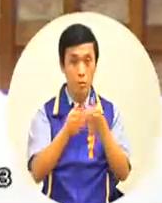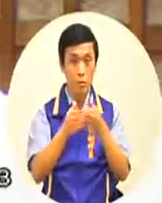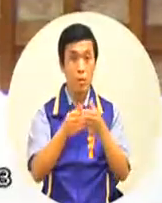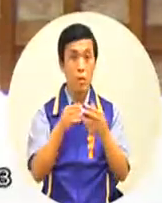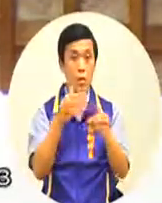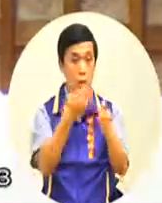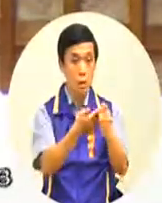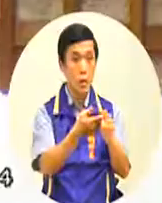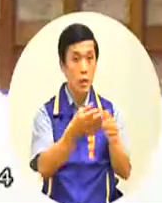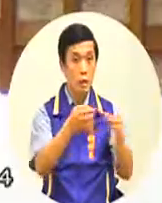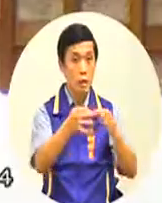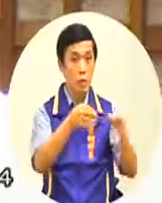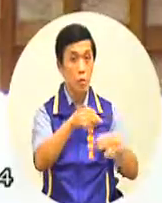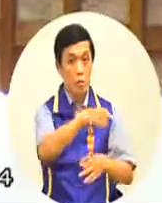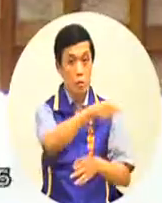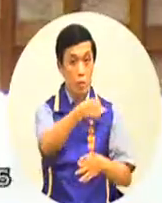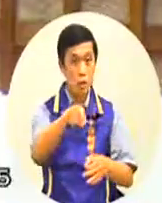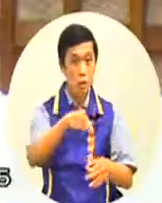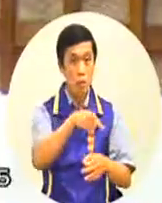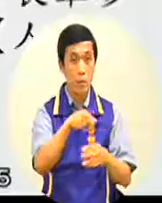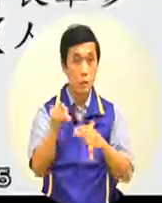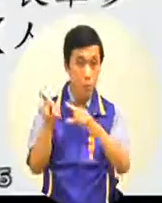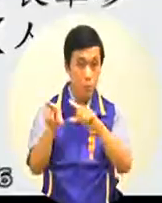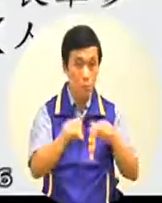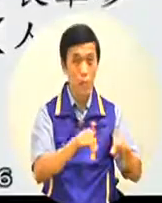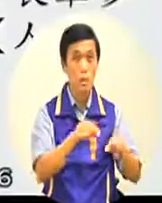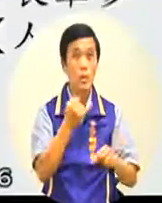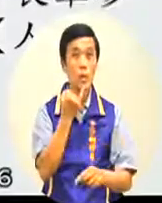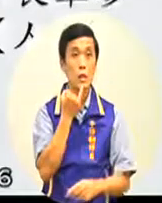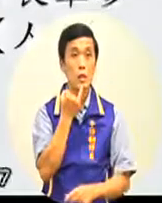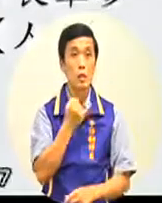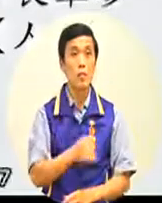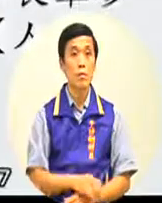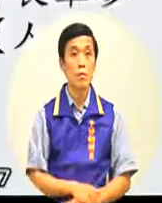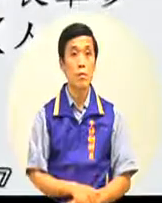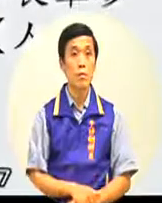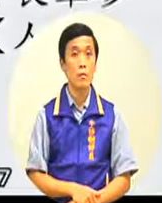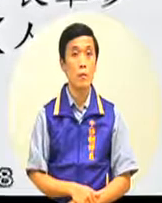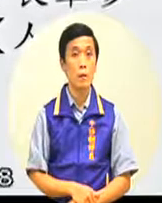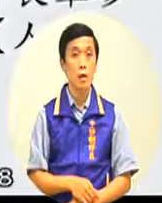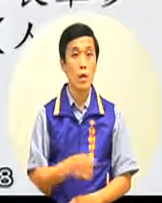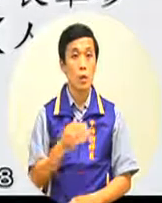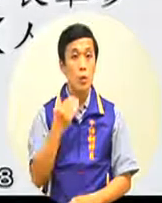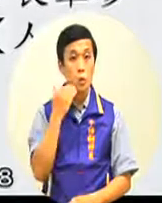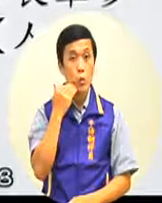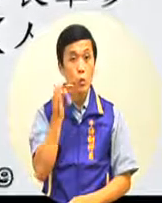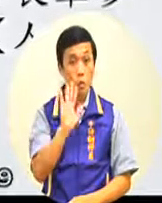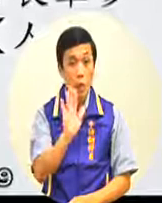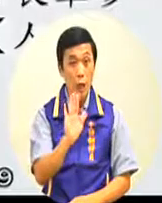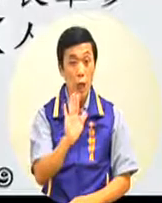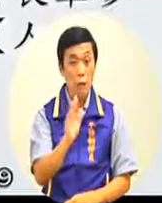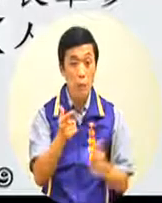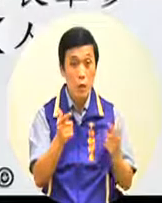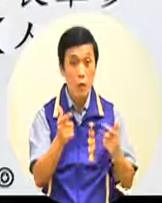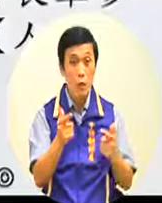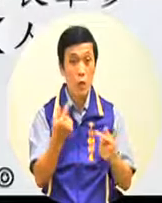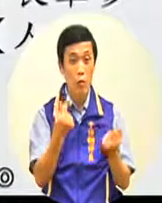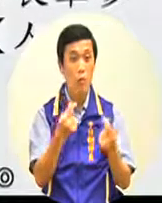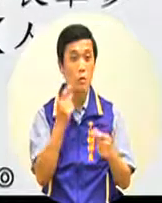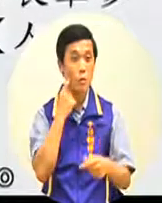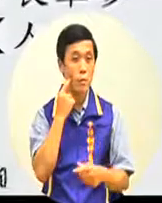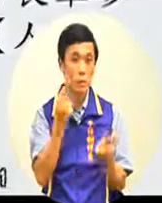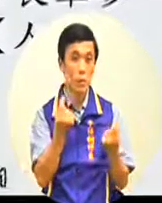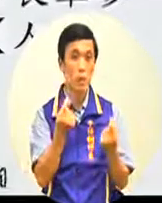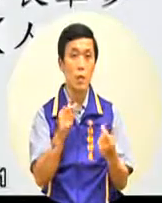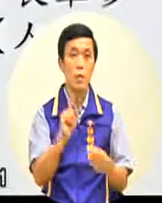者会当安尼照安尼遵守嘛。你或者你着，或者你着流于形式，譬如讲，什